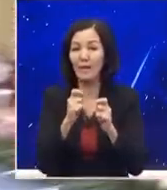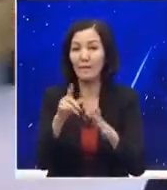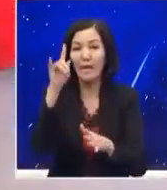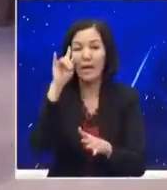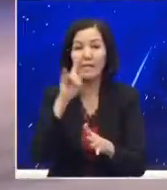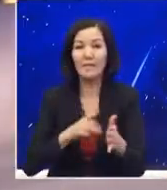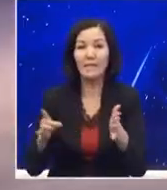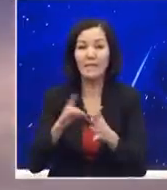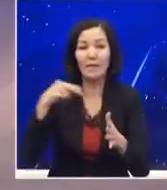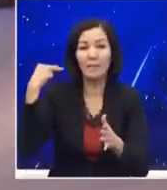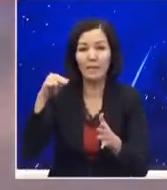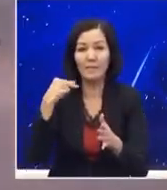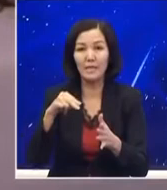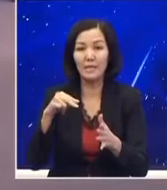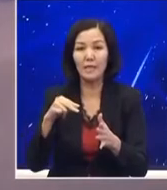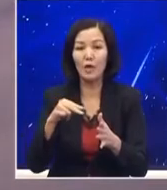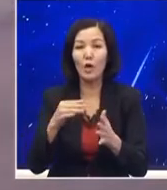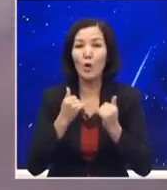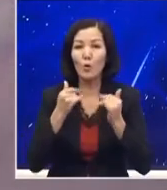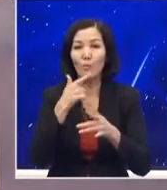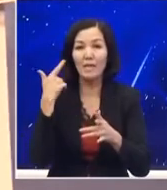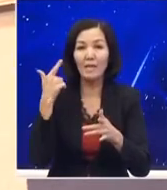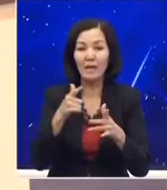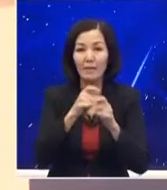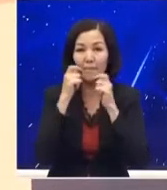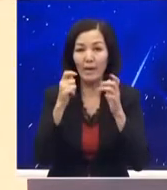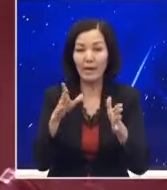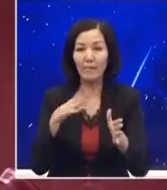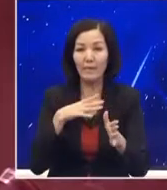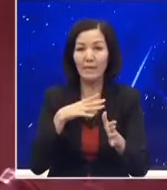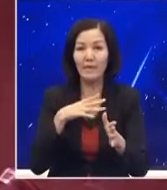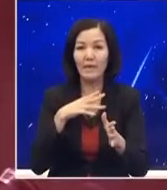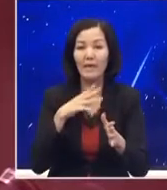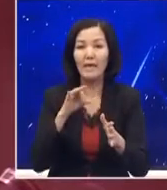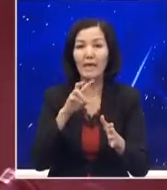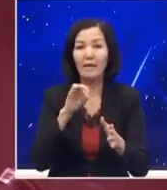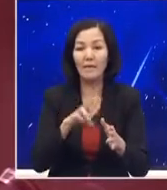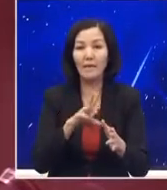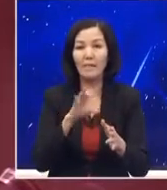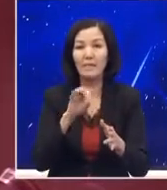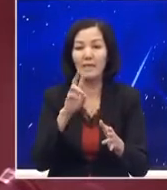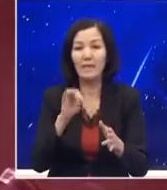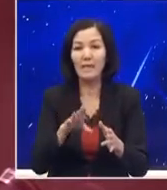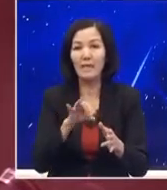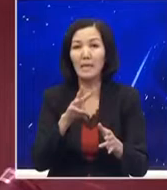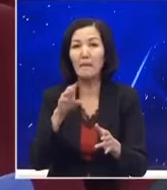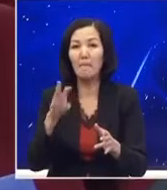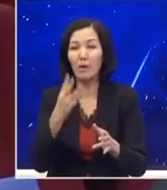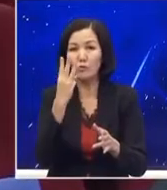Республикасы президентінің құрмет грамотасы табысталды. Олар Ермек Келемсейіт, Серік Мұқанов пен Римма